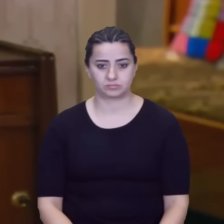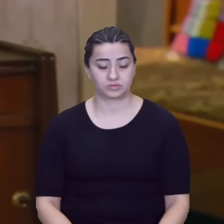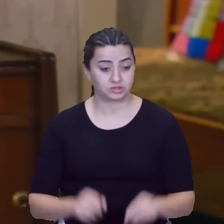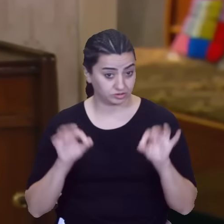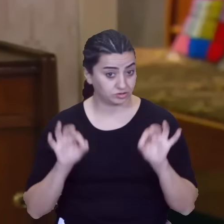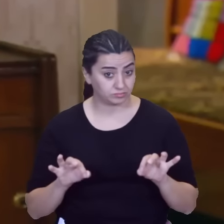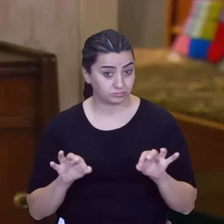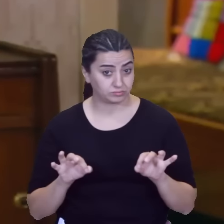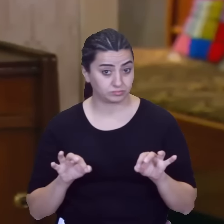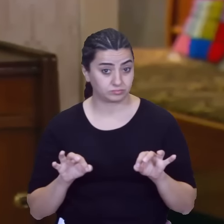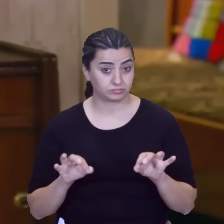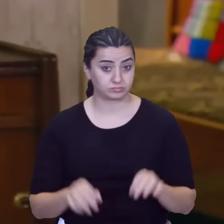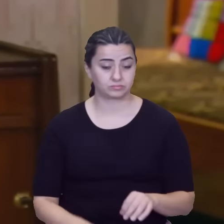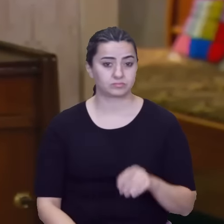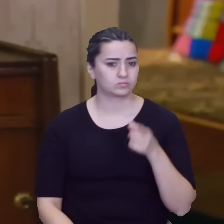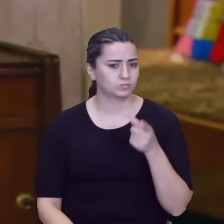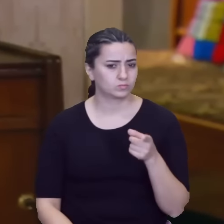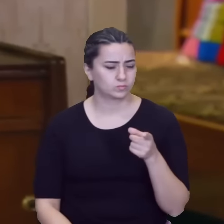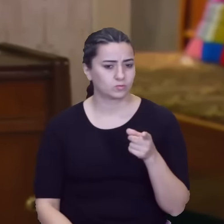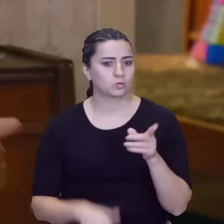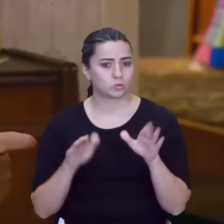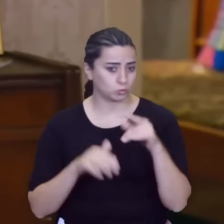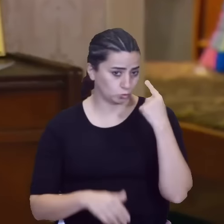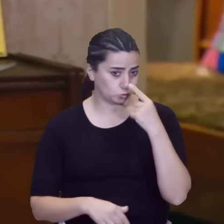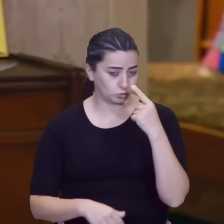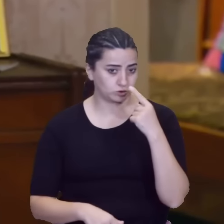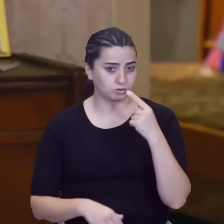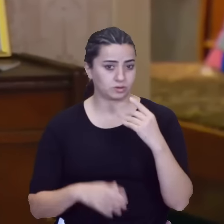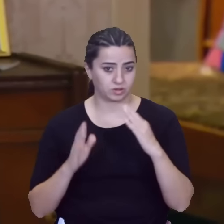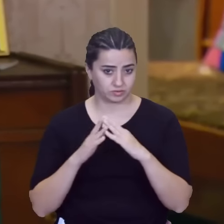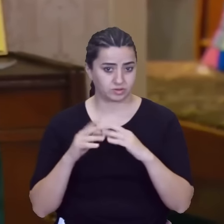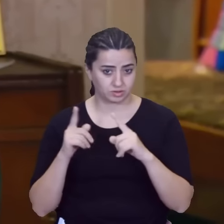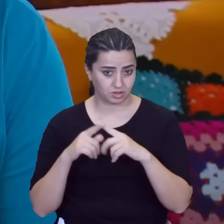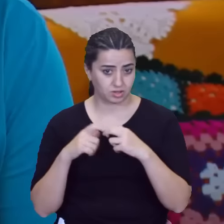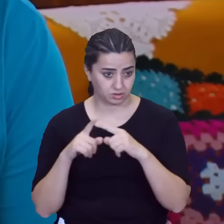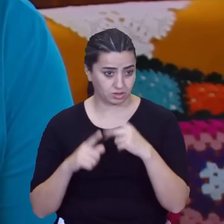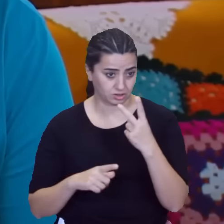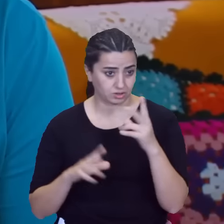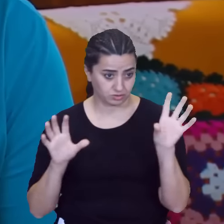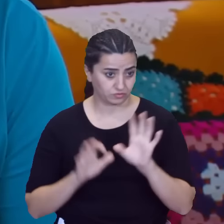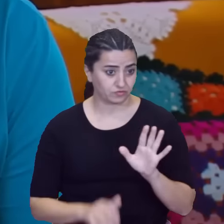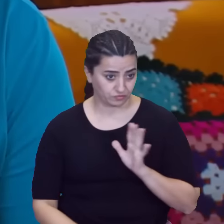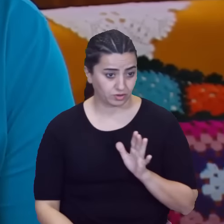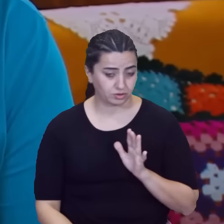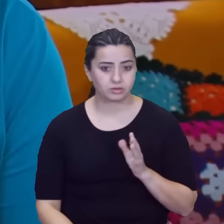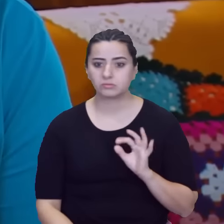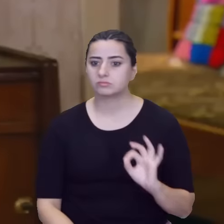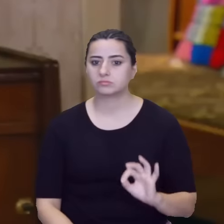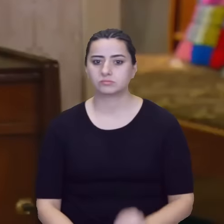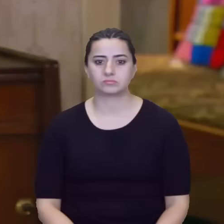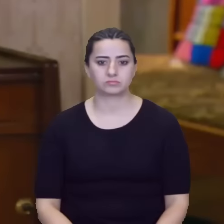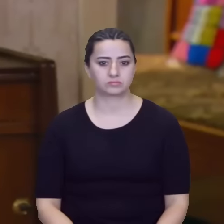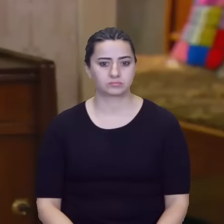Şimdi bu kuş yüzünden bizim evde TRT 2'yi çekiyor televizyon. Evet.